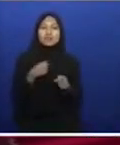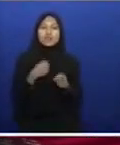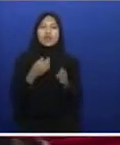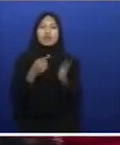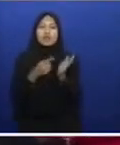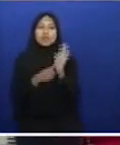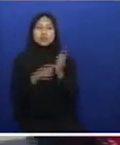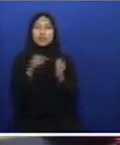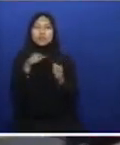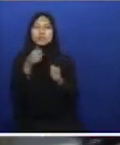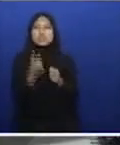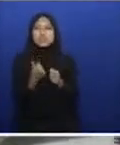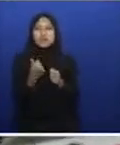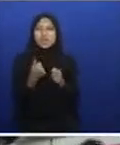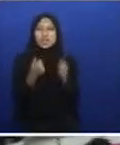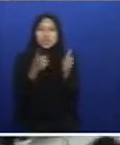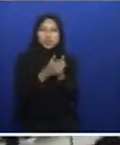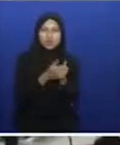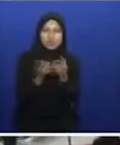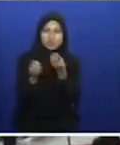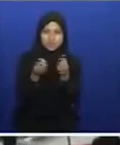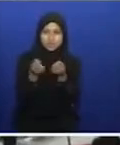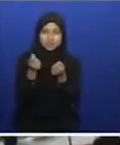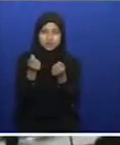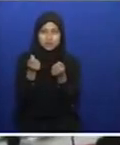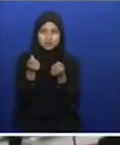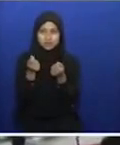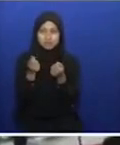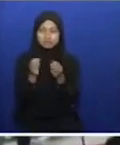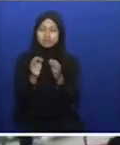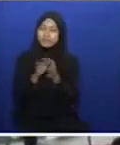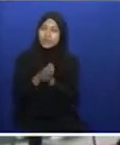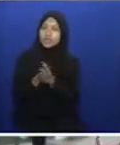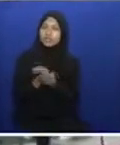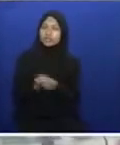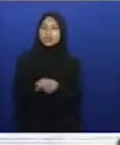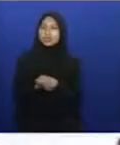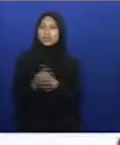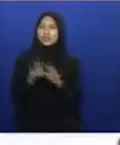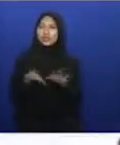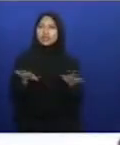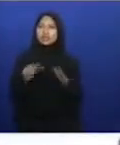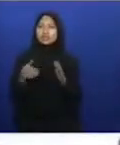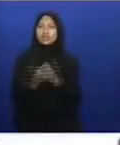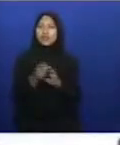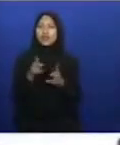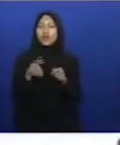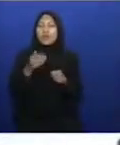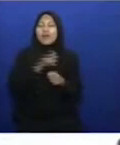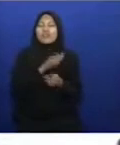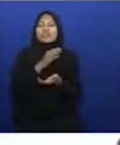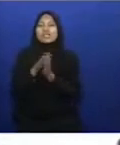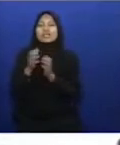mahasiswa, bisa kita melakukan bisnis? Adik-adik semua, mau jadi pengusaha